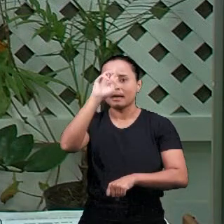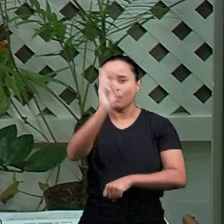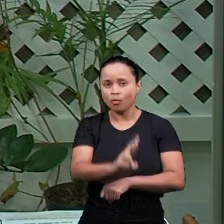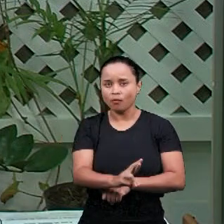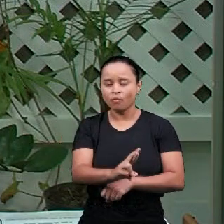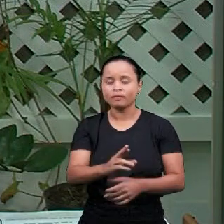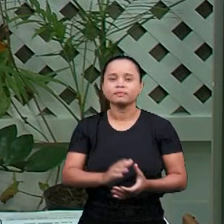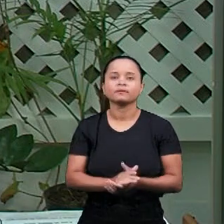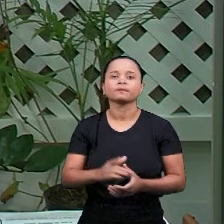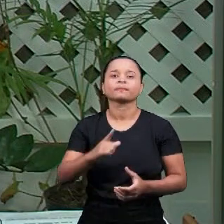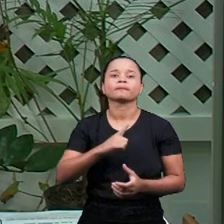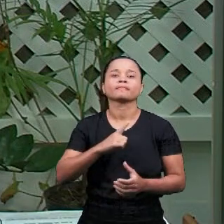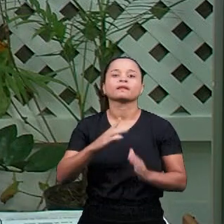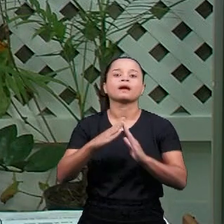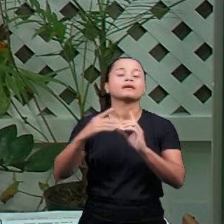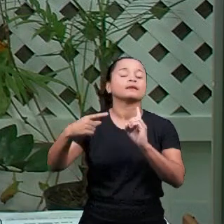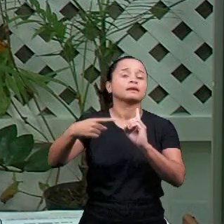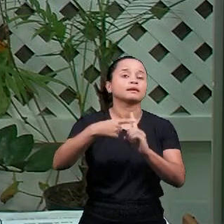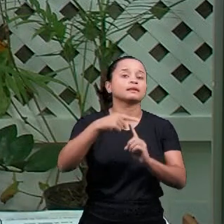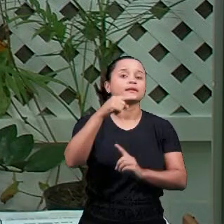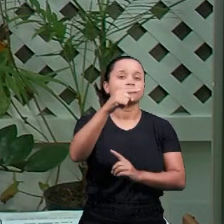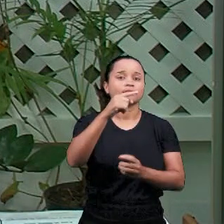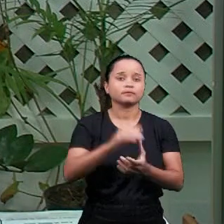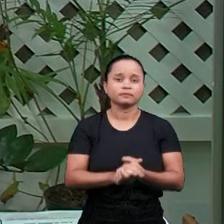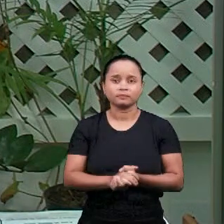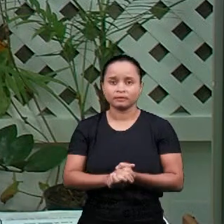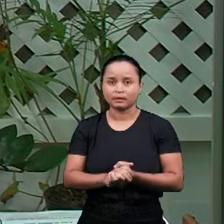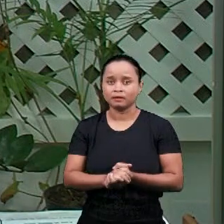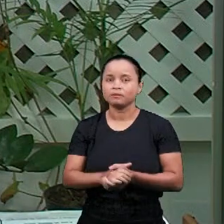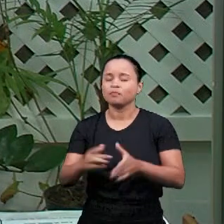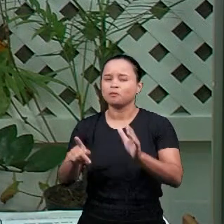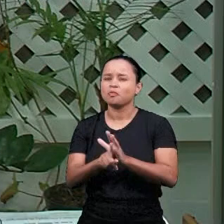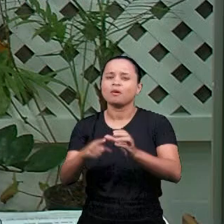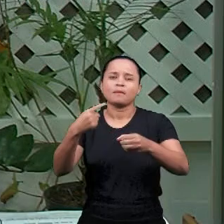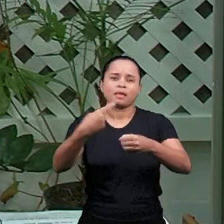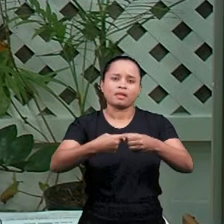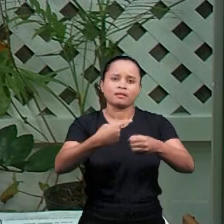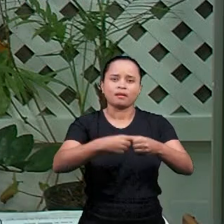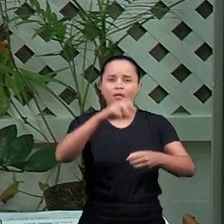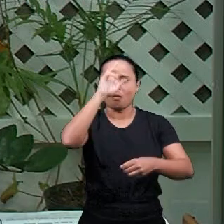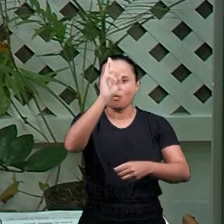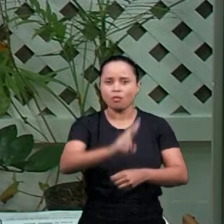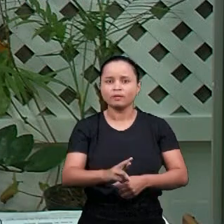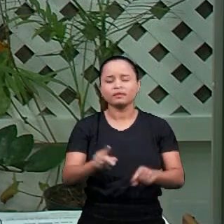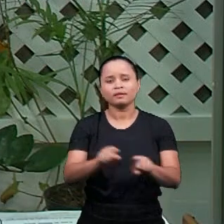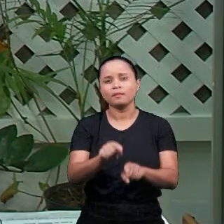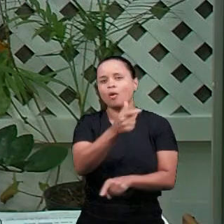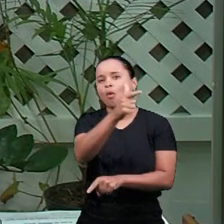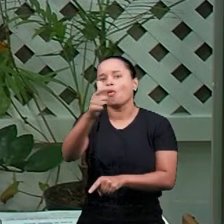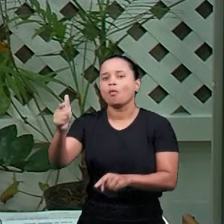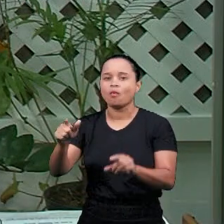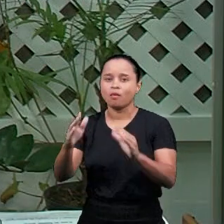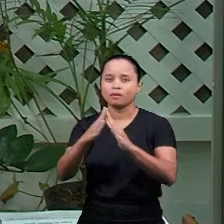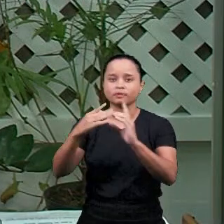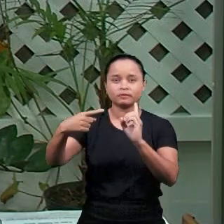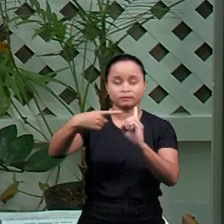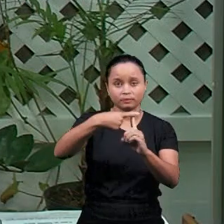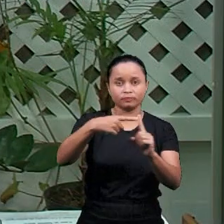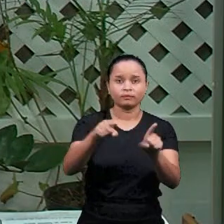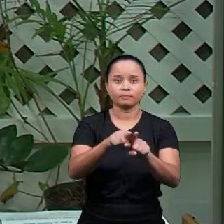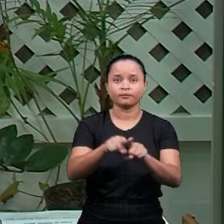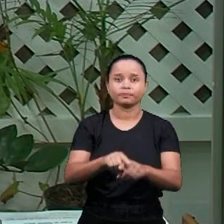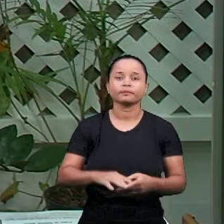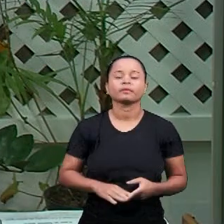contributions de l'église de Vladivostok et d'autres églises aussi dans la République